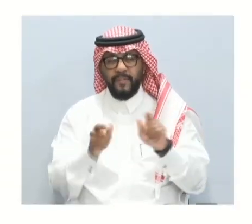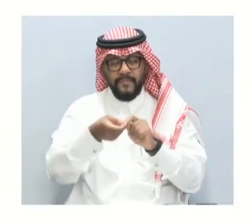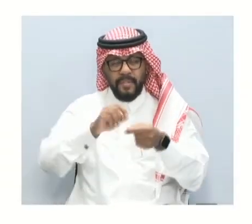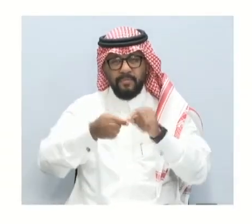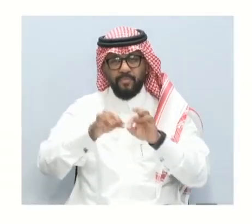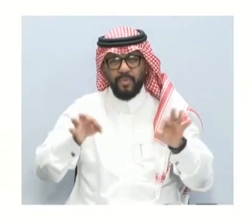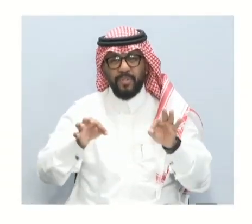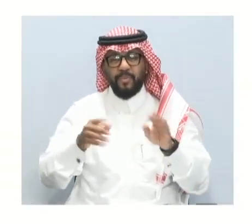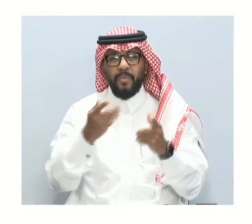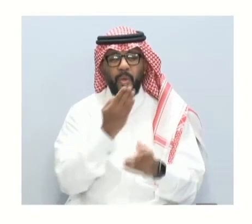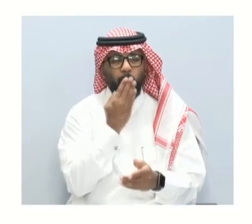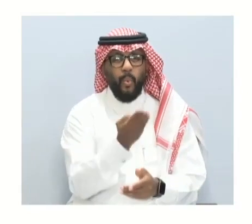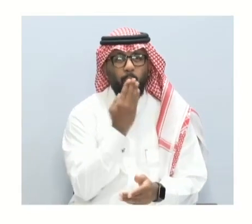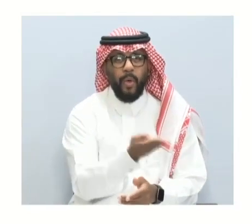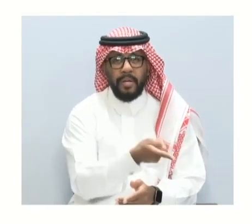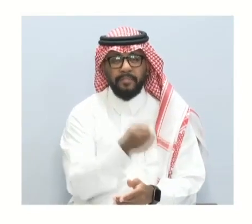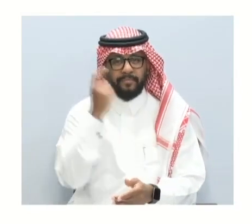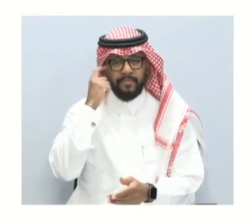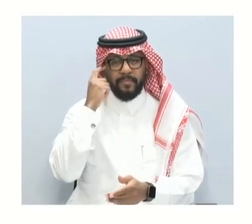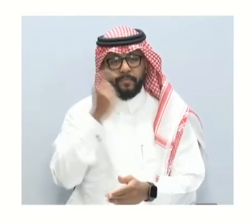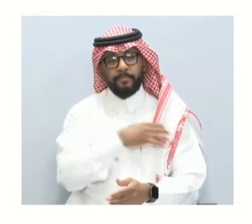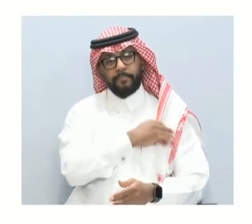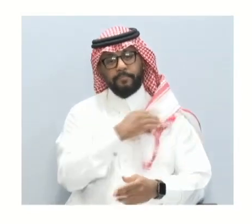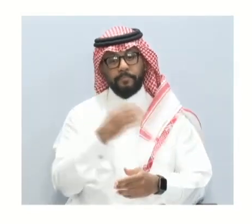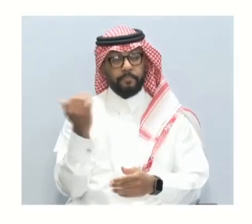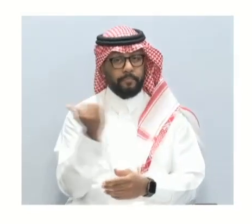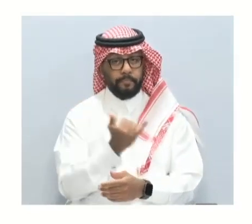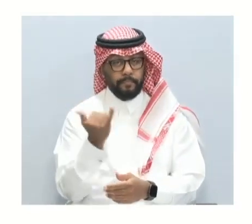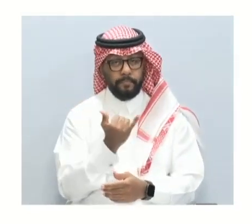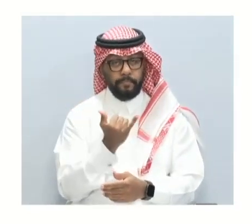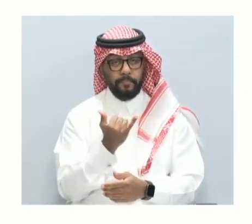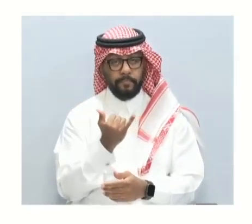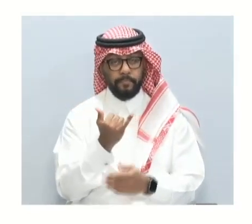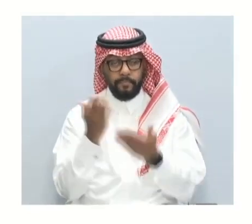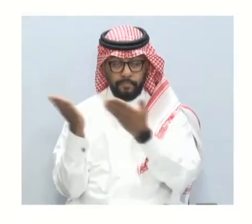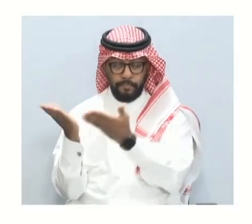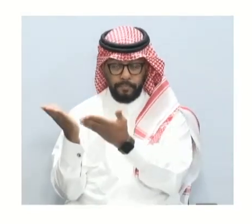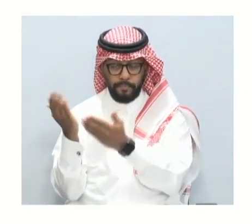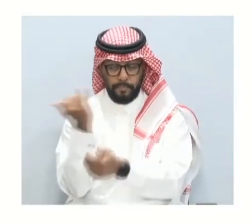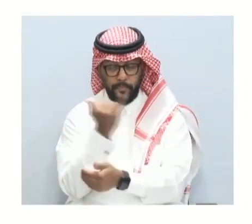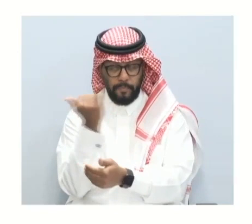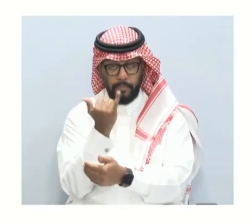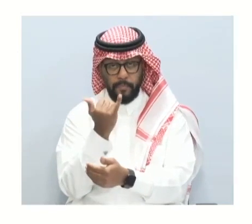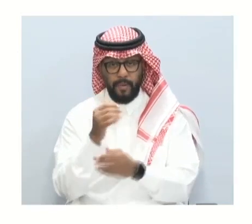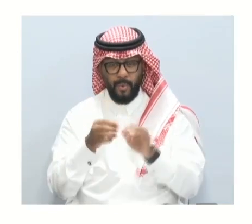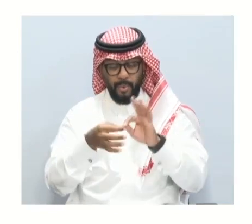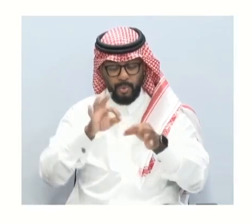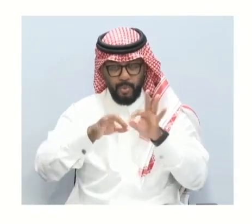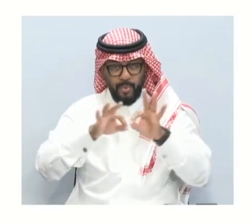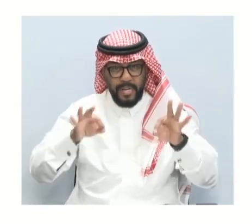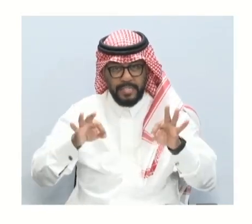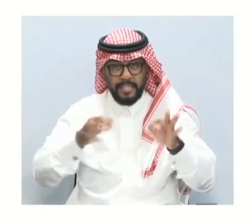ورقى تاملوا معي التعريف جيدا فهو مهم جدا تاملوا هو عقد